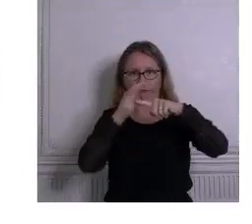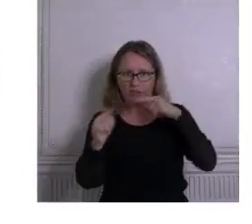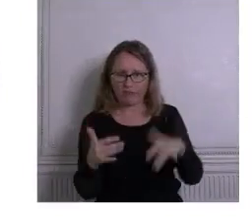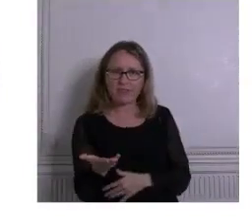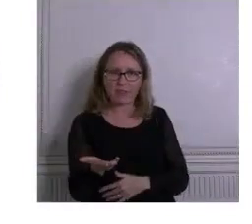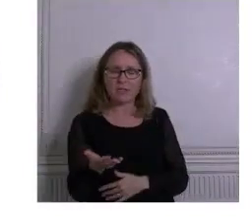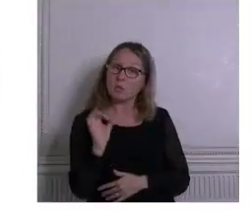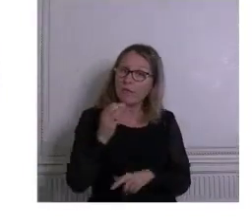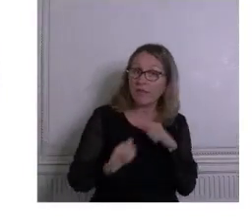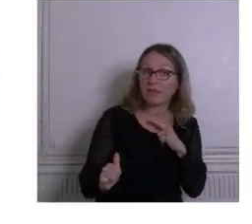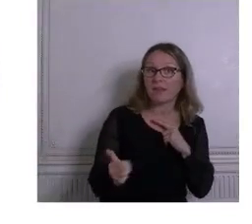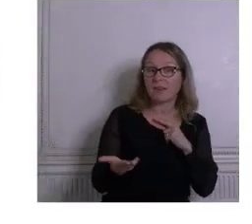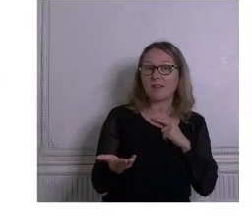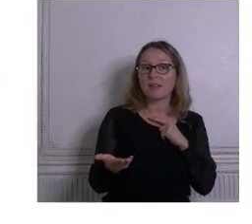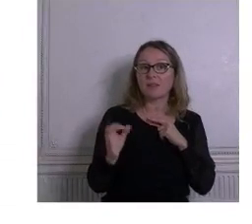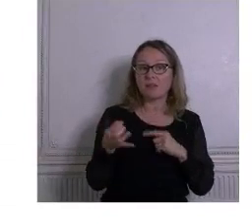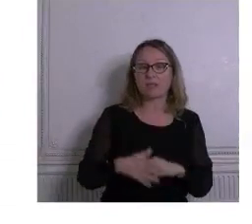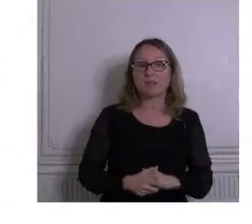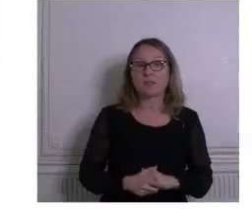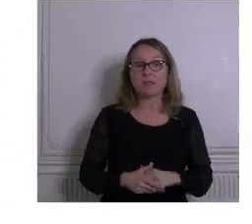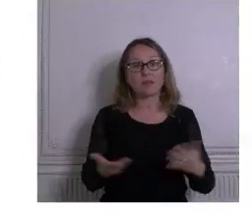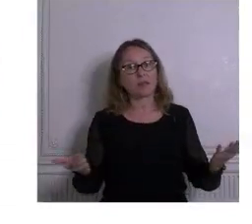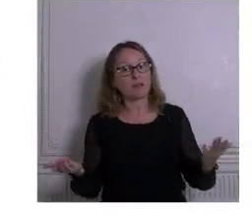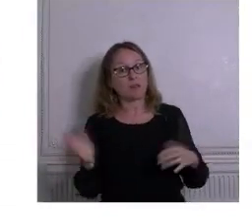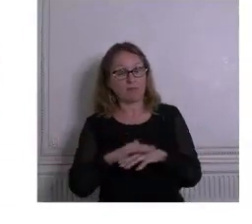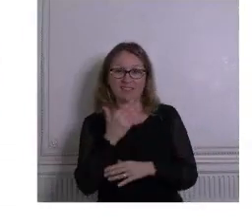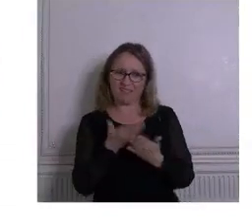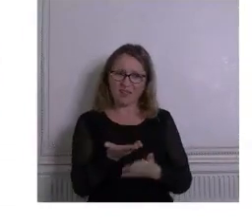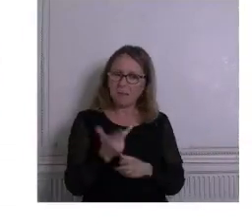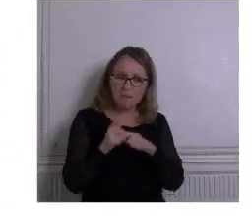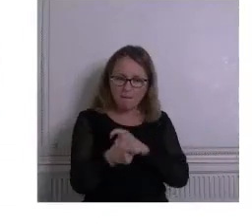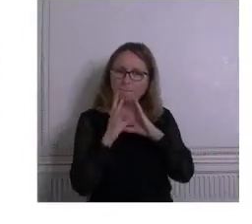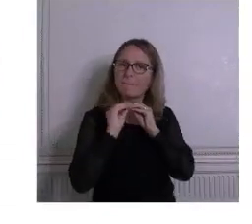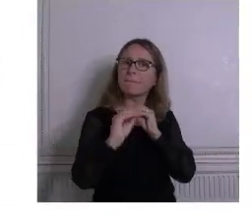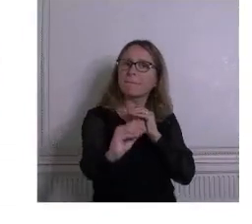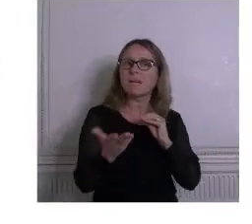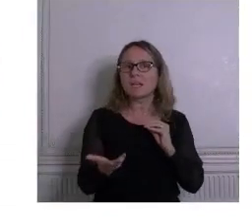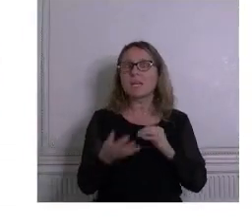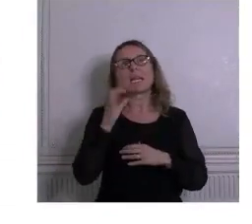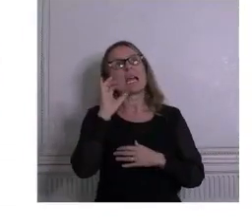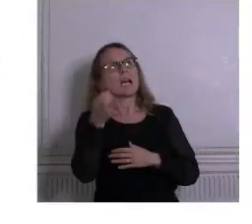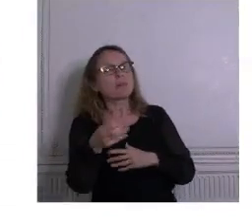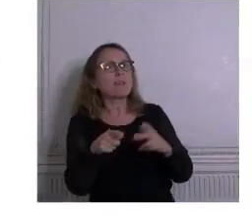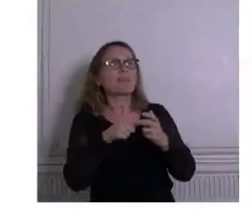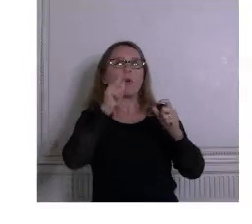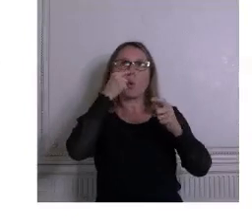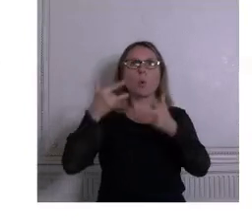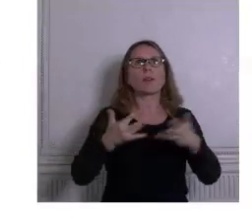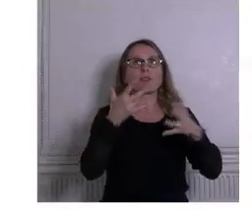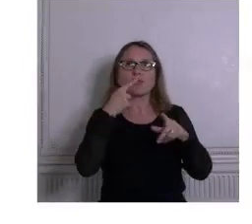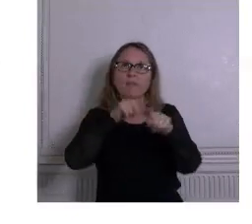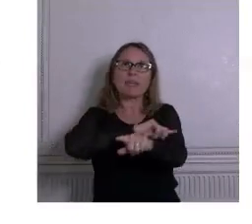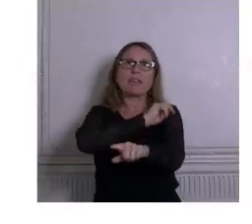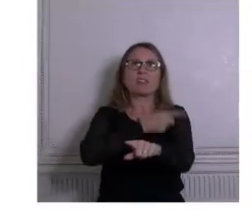On avait été l'opposition assez force de proposition là-dessus, mais